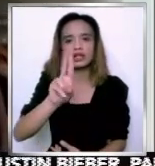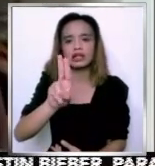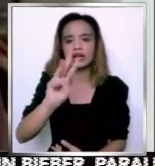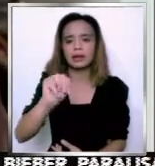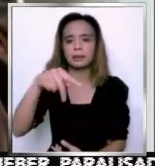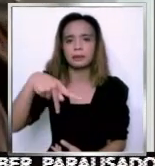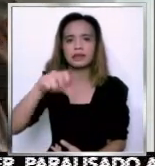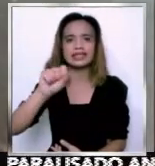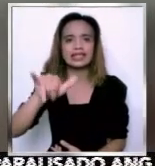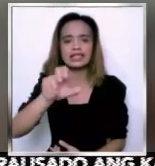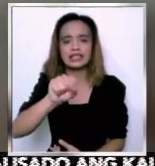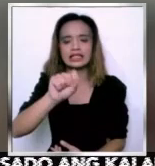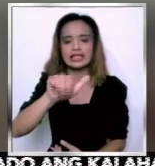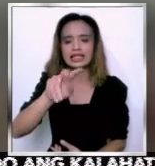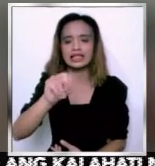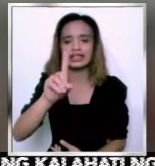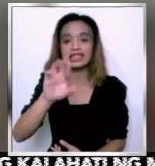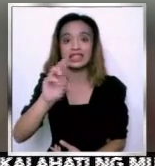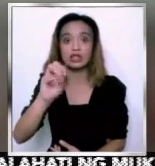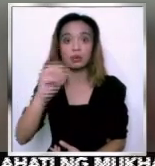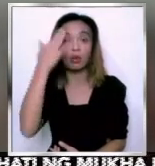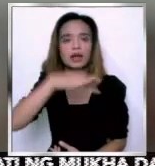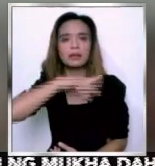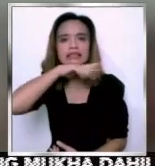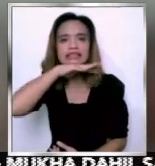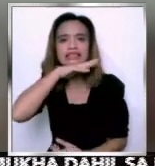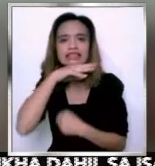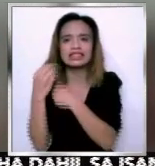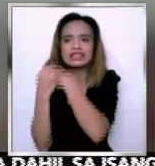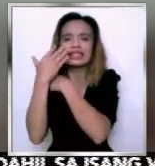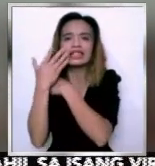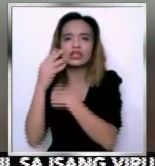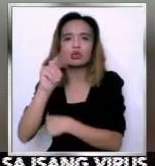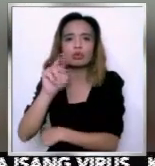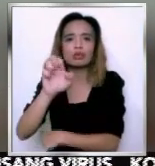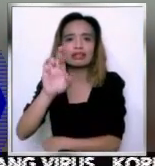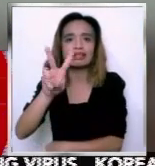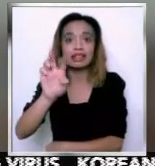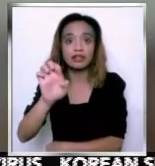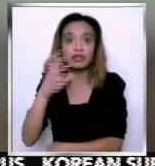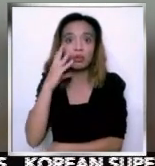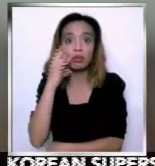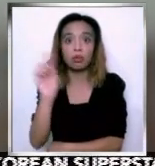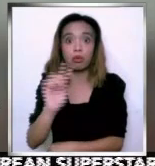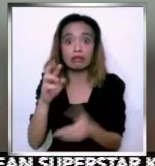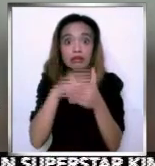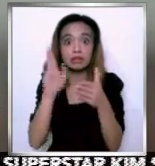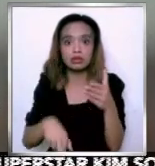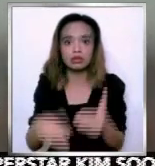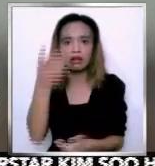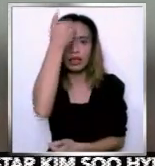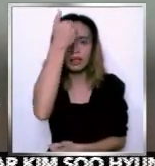ay epekto ng virus na tumitira sa facial nerves ng isang tao. At ang epekto kay Justin, bahagyang